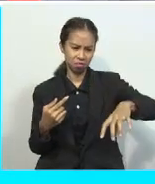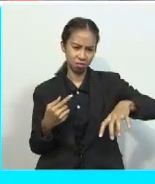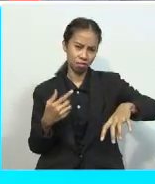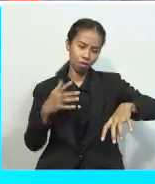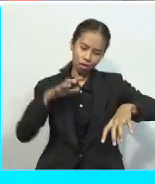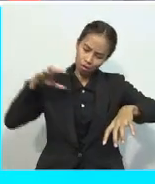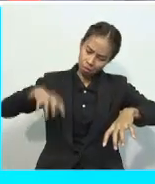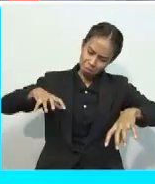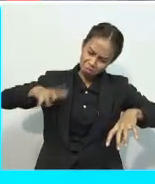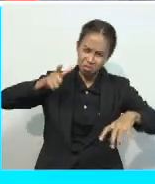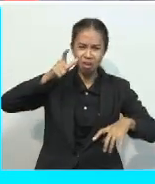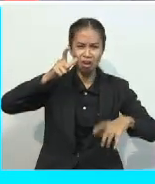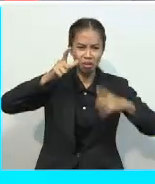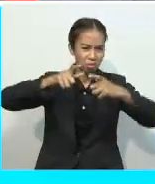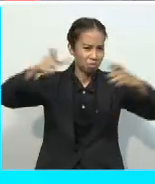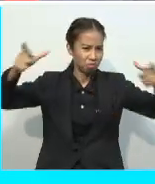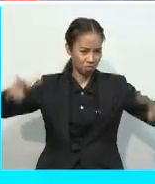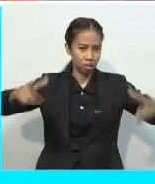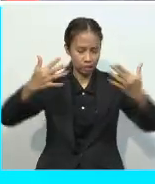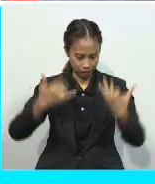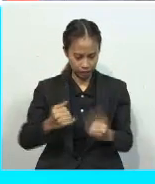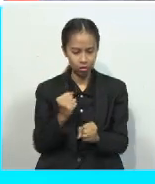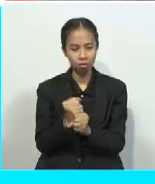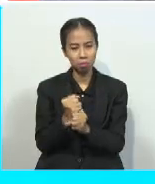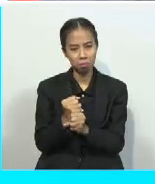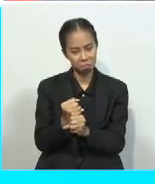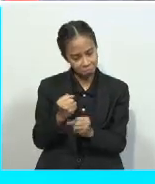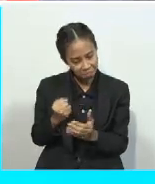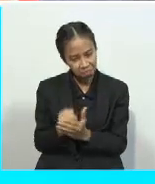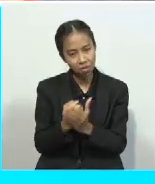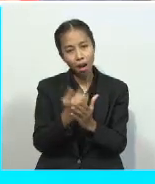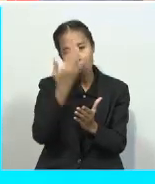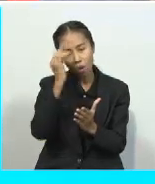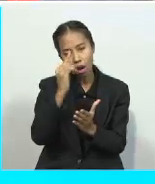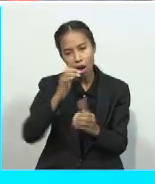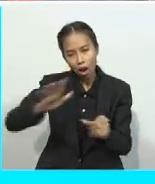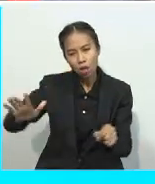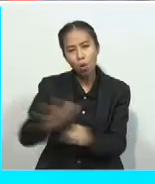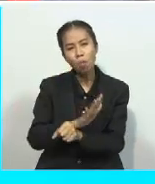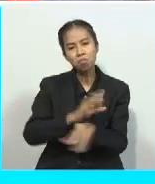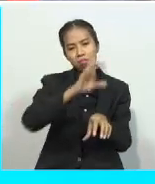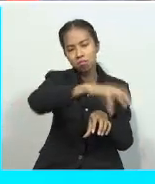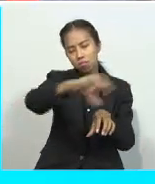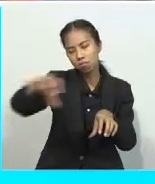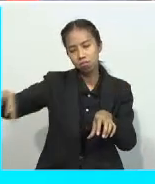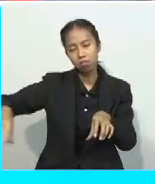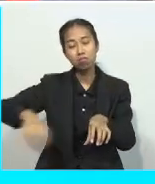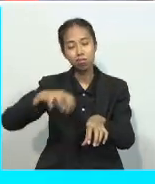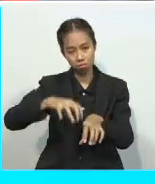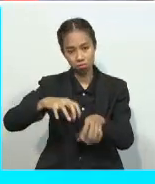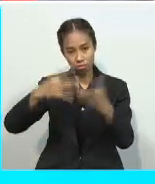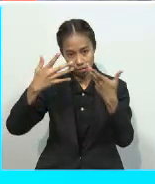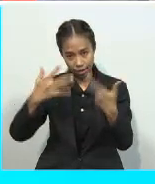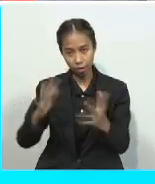มีเป็นจำนวนมากเราก็จะเร่งทำนะครับเพื่อให้ครอบคลุมกรุงเทพมหานครทุกจุดให้ได้นะครับนอกจากนั้นเนี่ยเรายัง